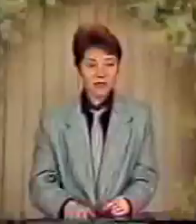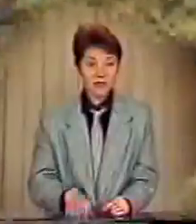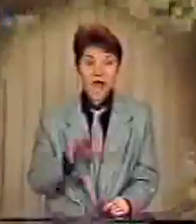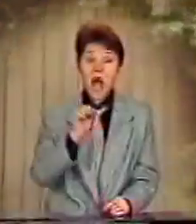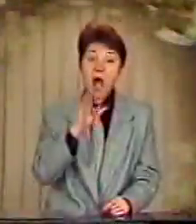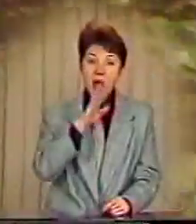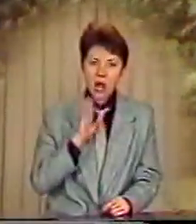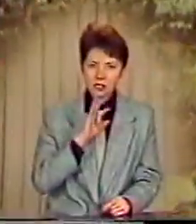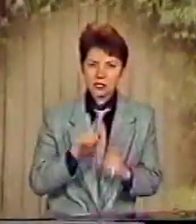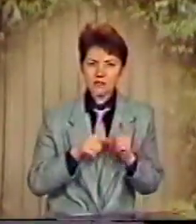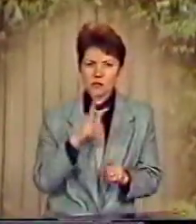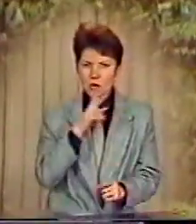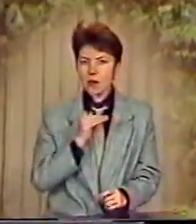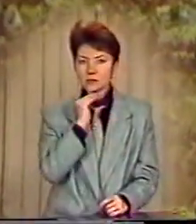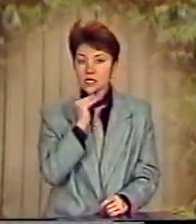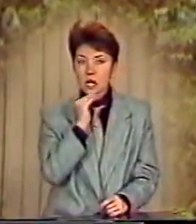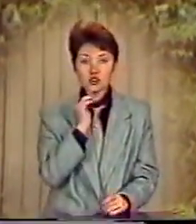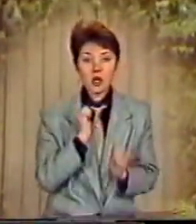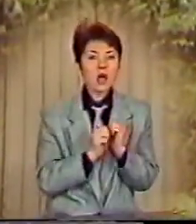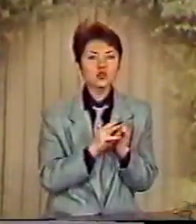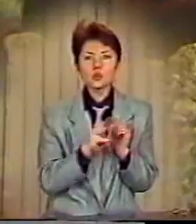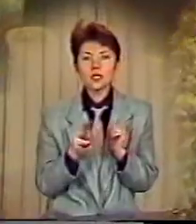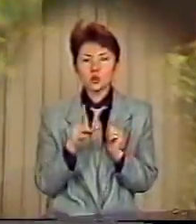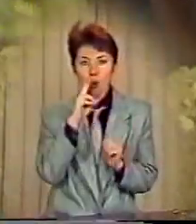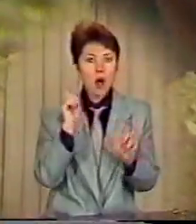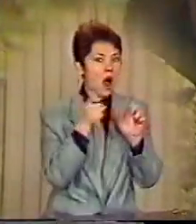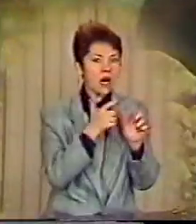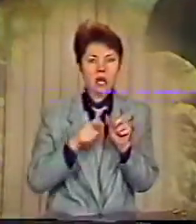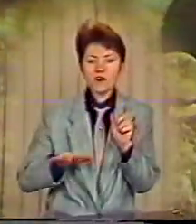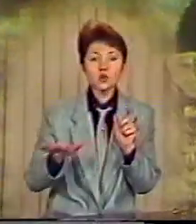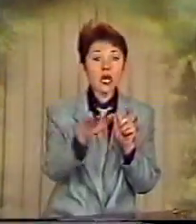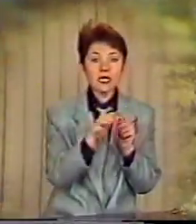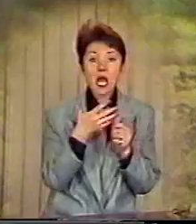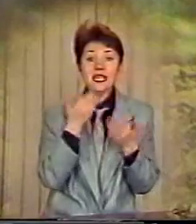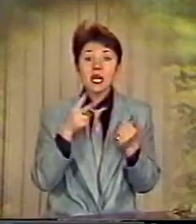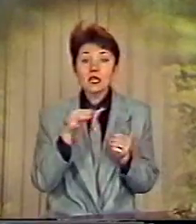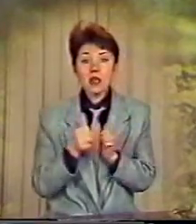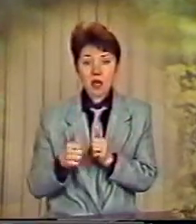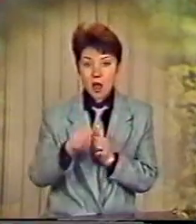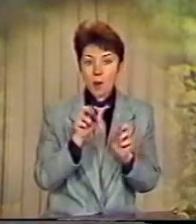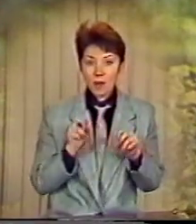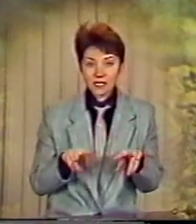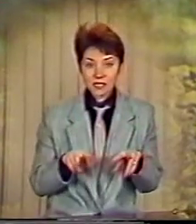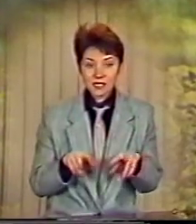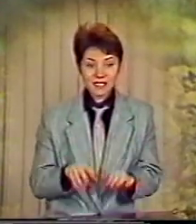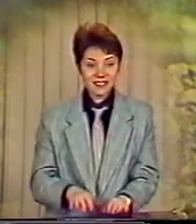А родители все время на стороже. Каждую минуту они оглядывают окрестность, нет ли опасности.